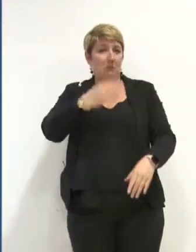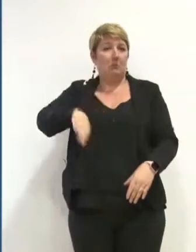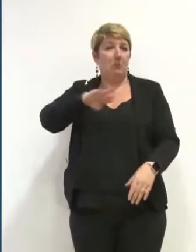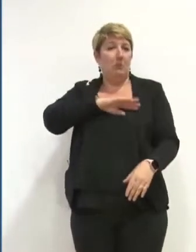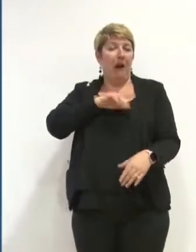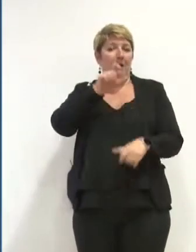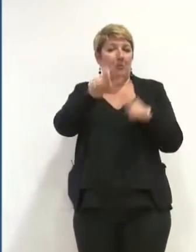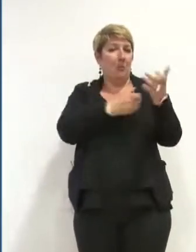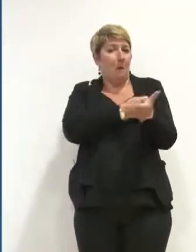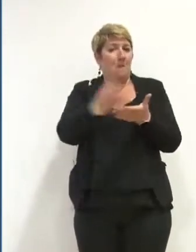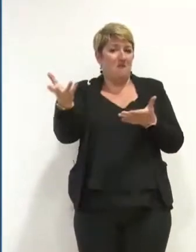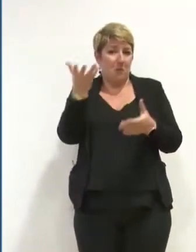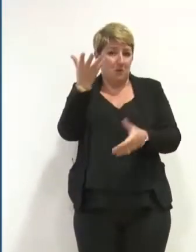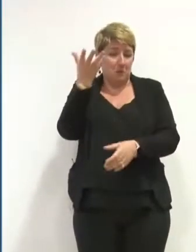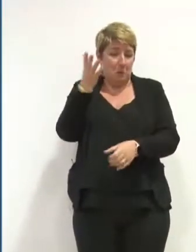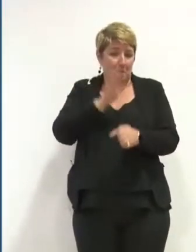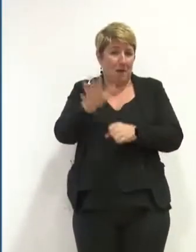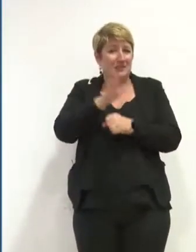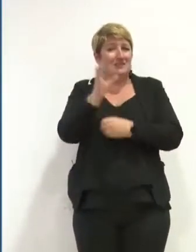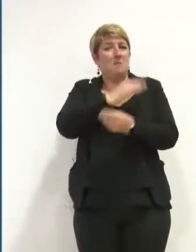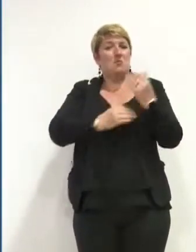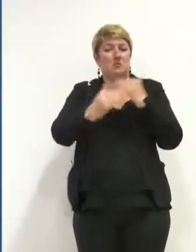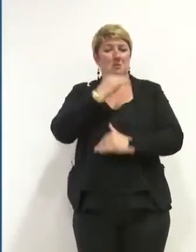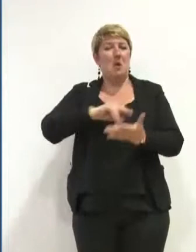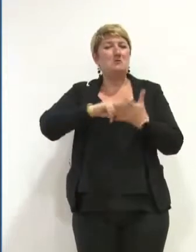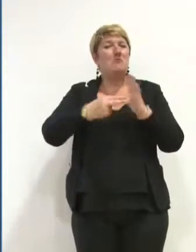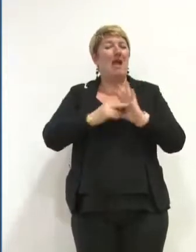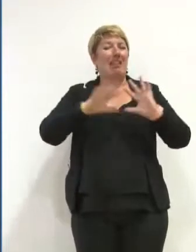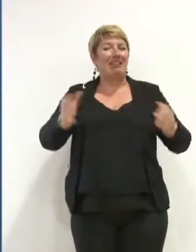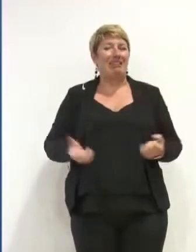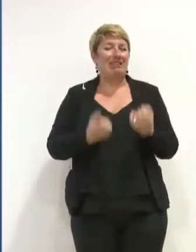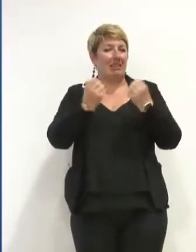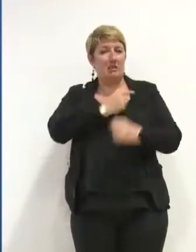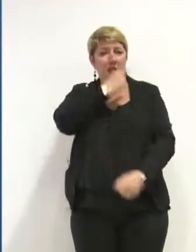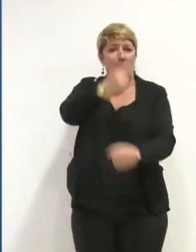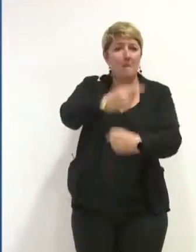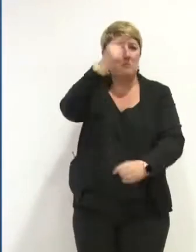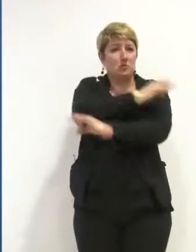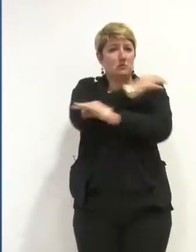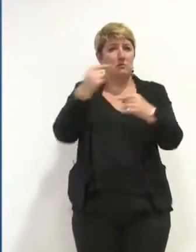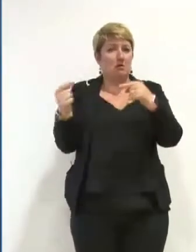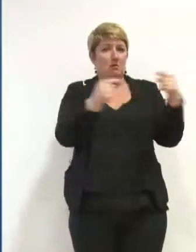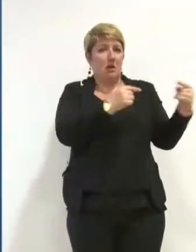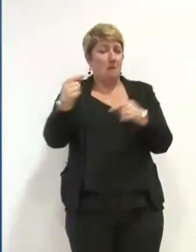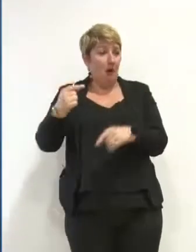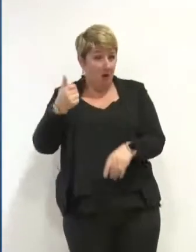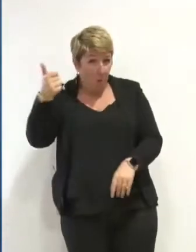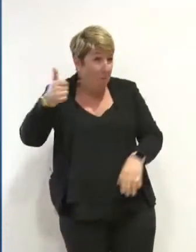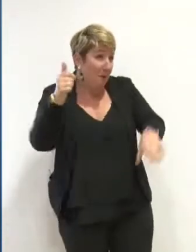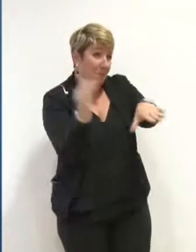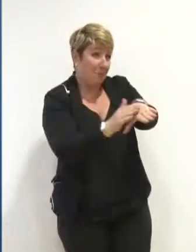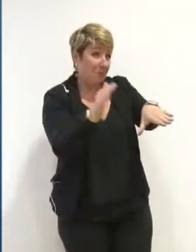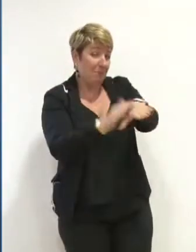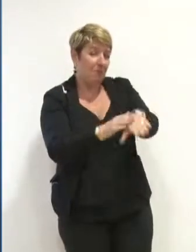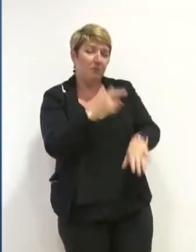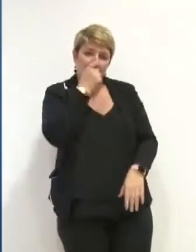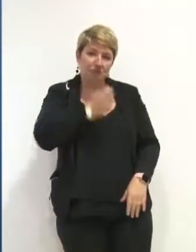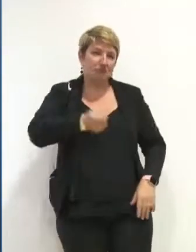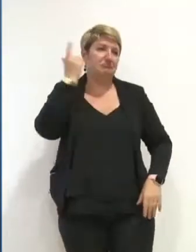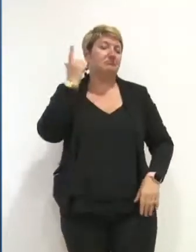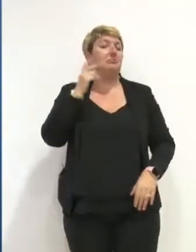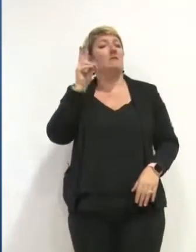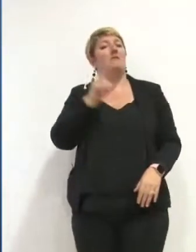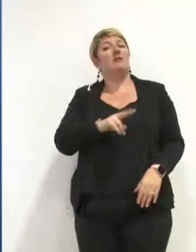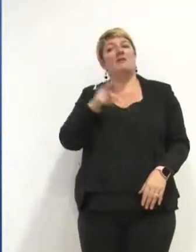plan de sauvegarde a été imposé aux Grenoblois sans débat, même interne. Enfin, vous ne semblez pas tenir compte des observations de cette